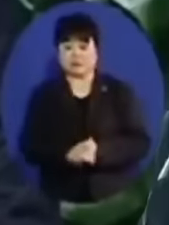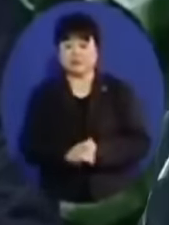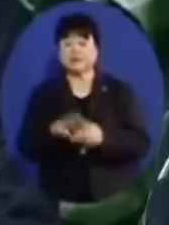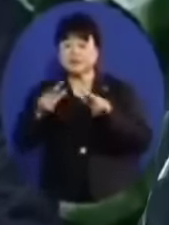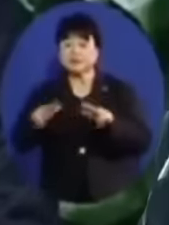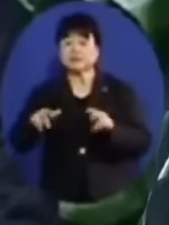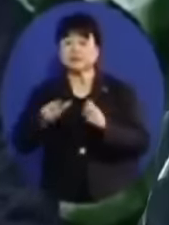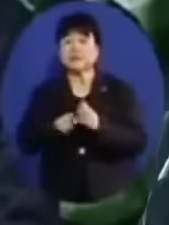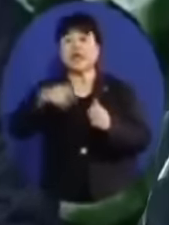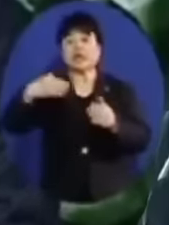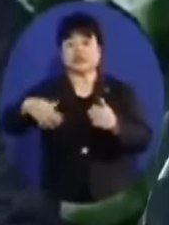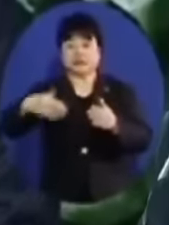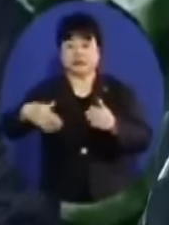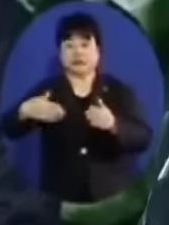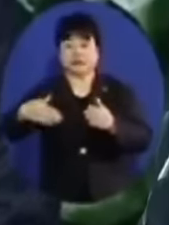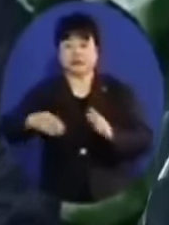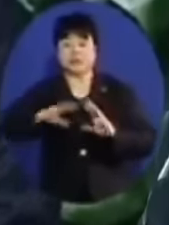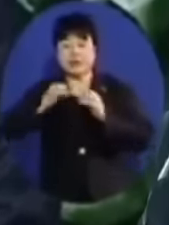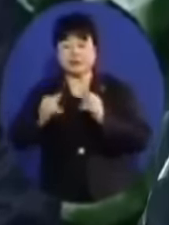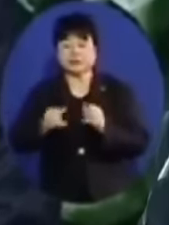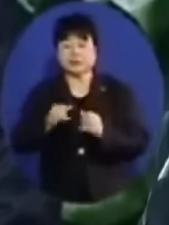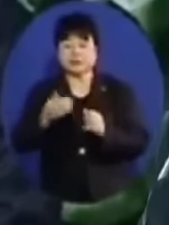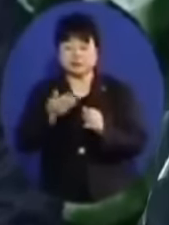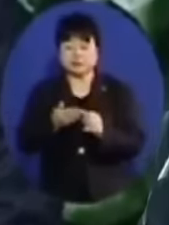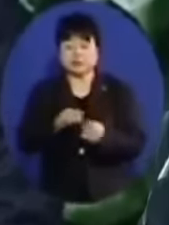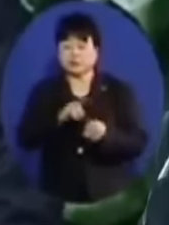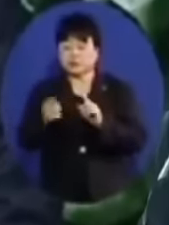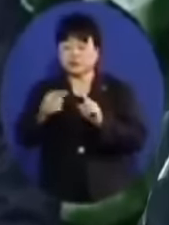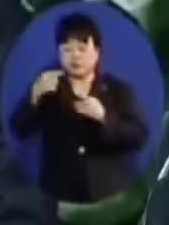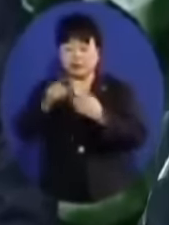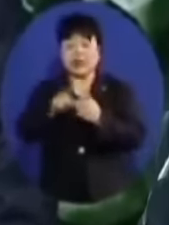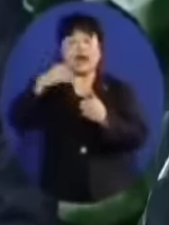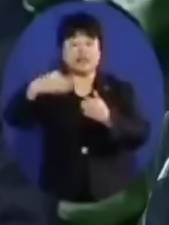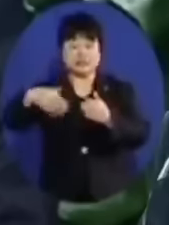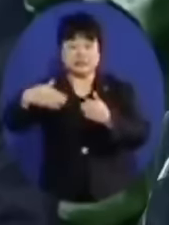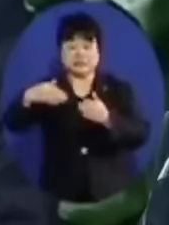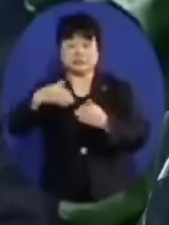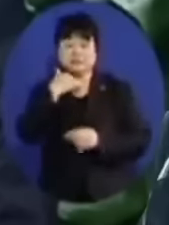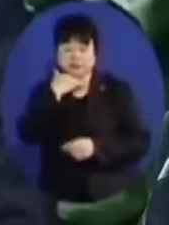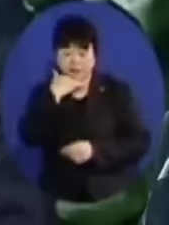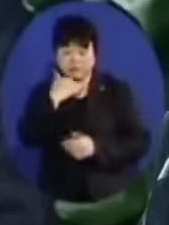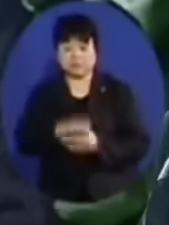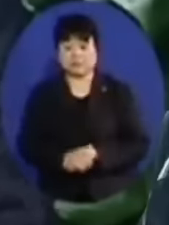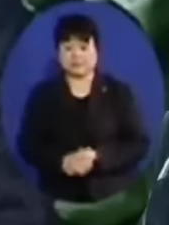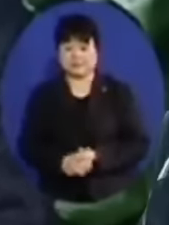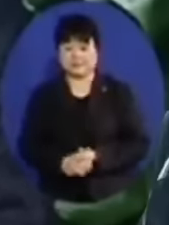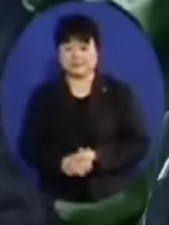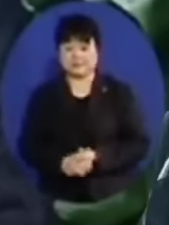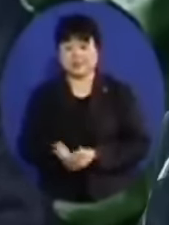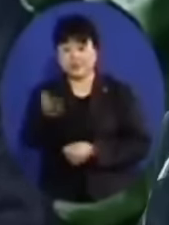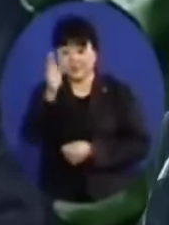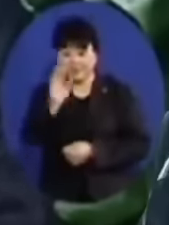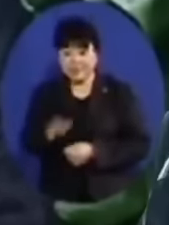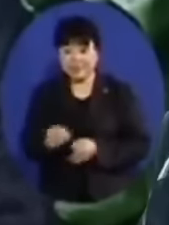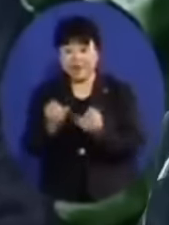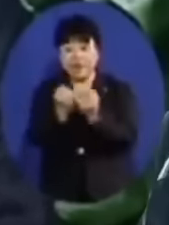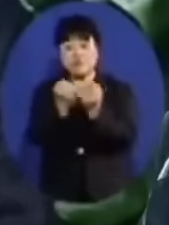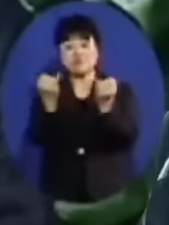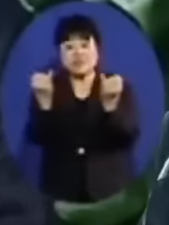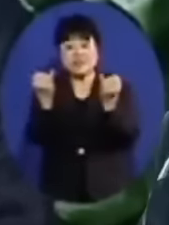지금은 이방인의 때가 아니기 때문에 내가 고칠 수 없다. 그런데 그